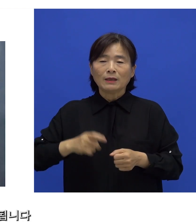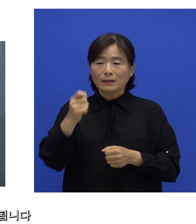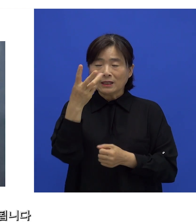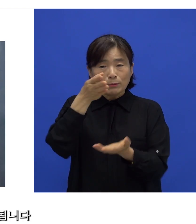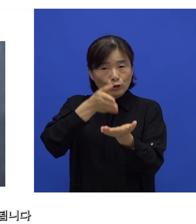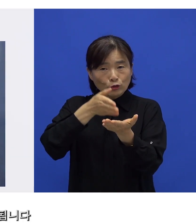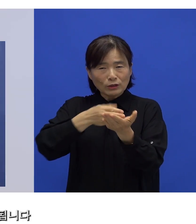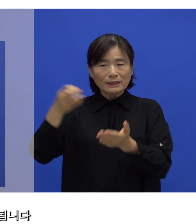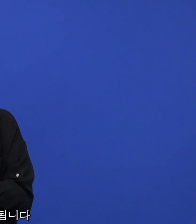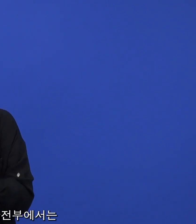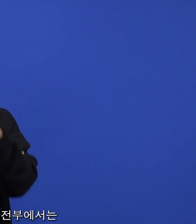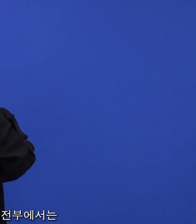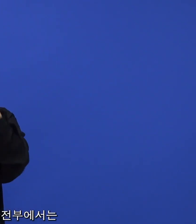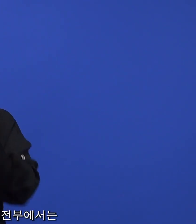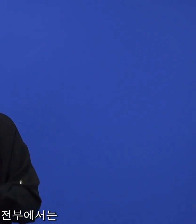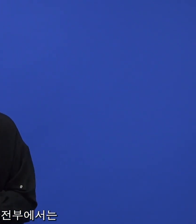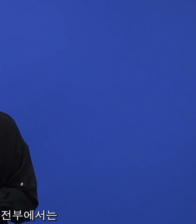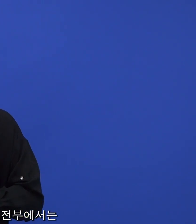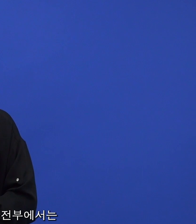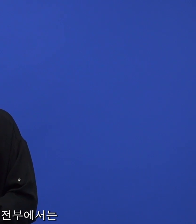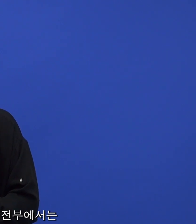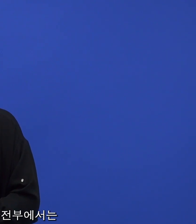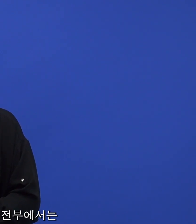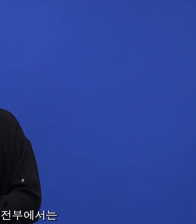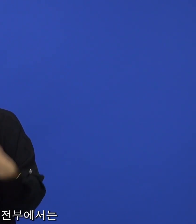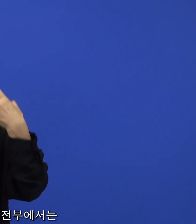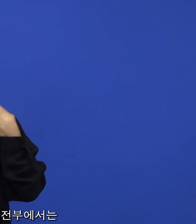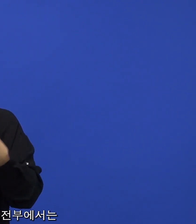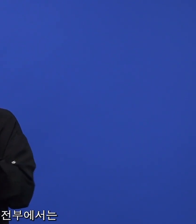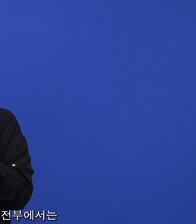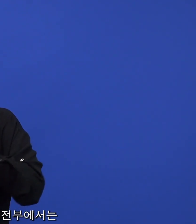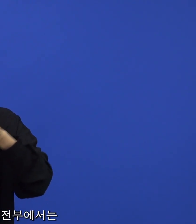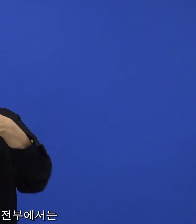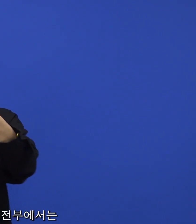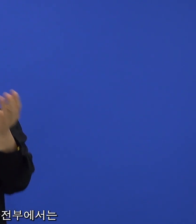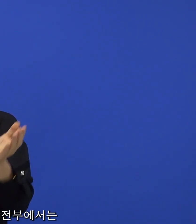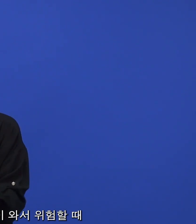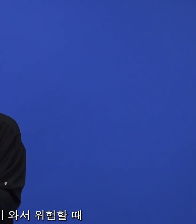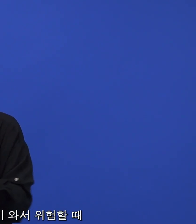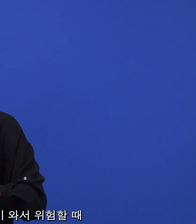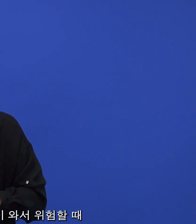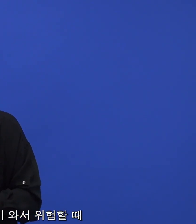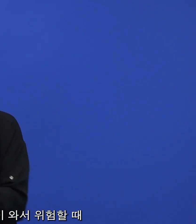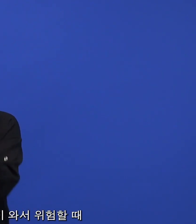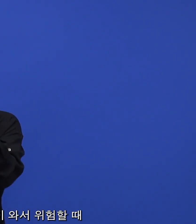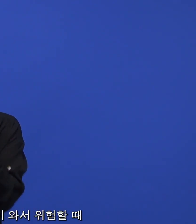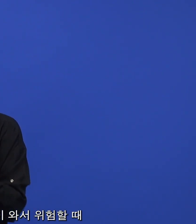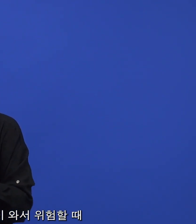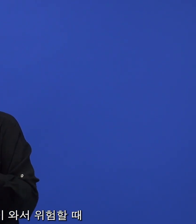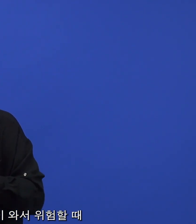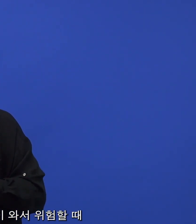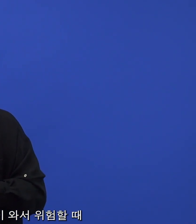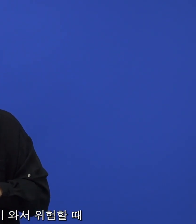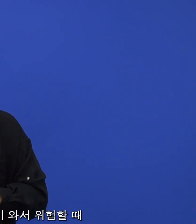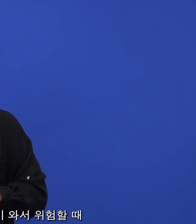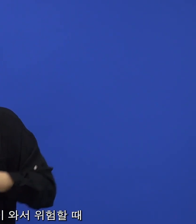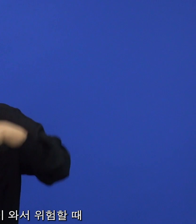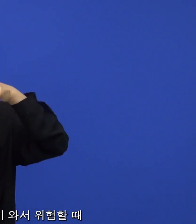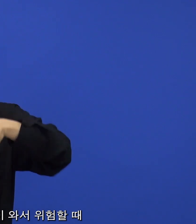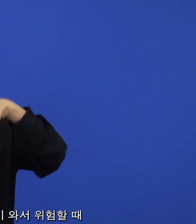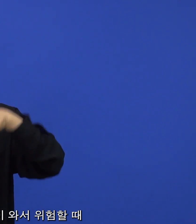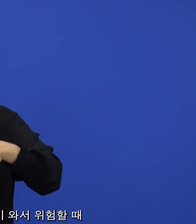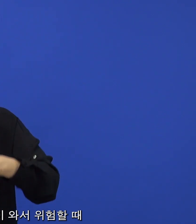뉴스를 자주 보게 됩니다. 대한민국의 정부 행정안전부에서는 태풍이 불거나 비가 너무 많이